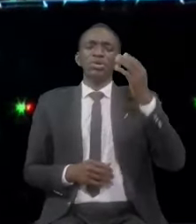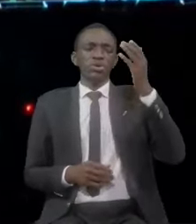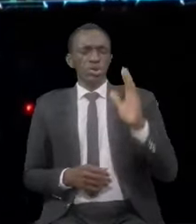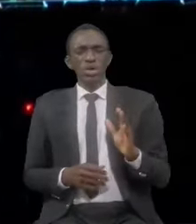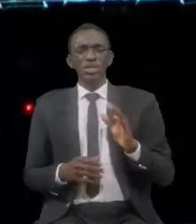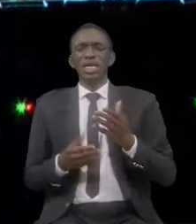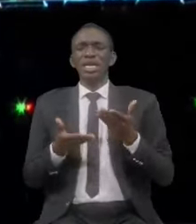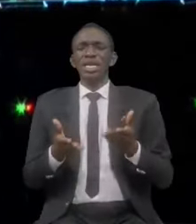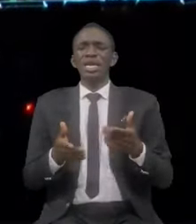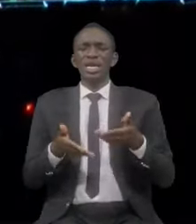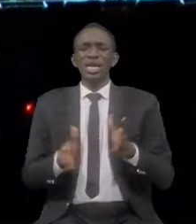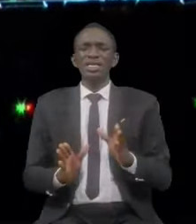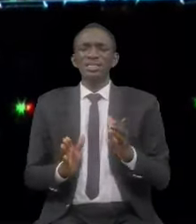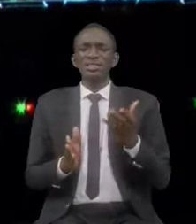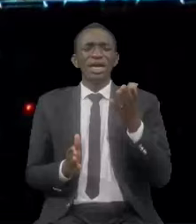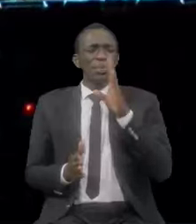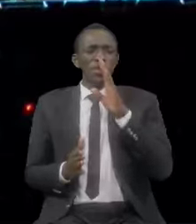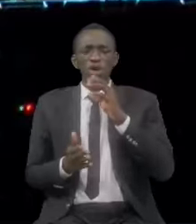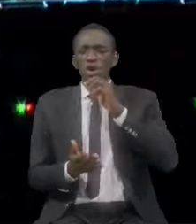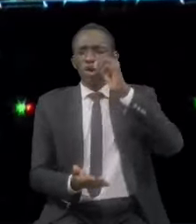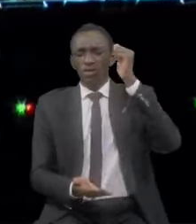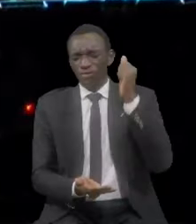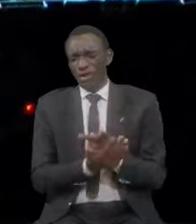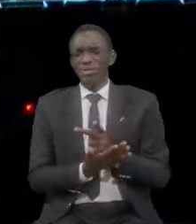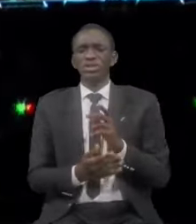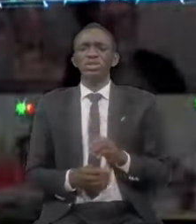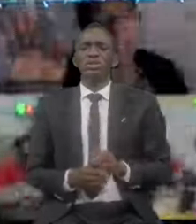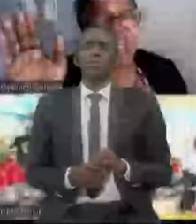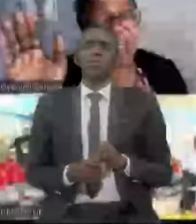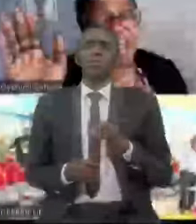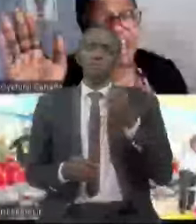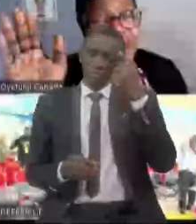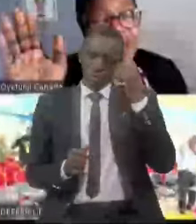Seigneur, qu'il y ait la confirmation dans chaque vie,